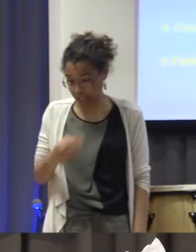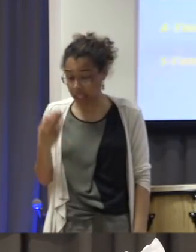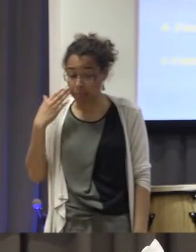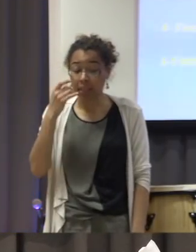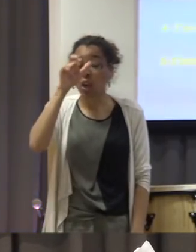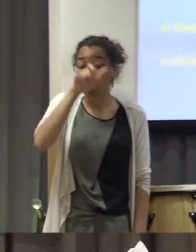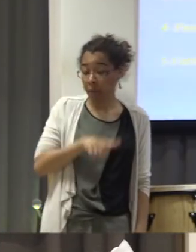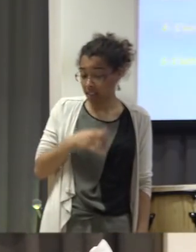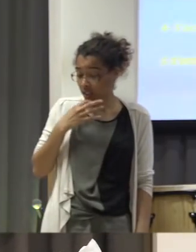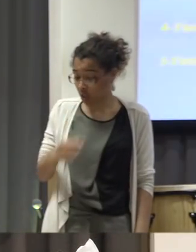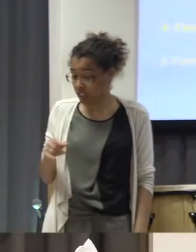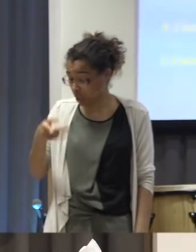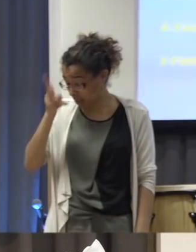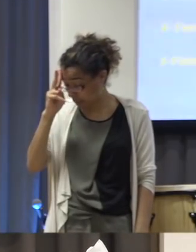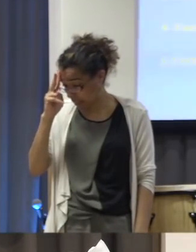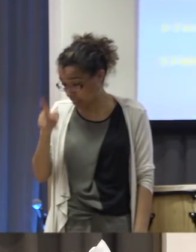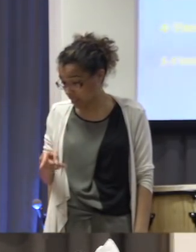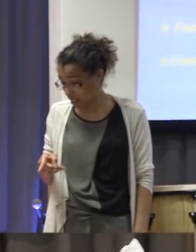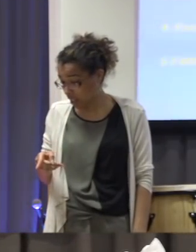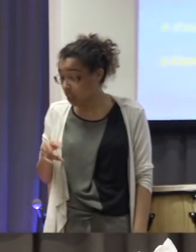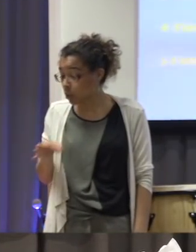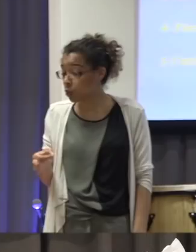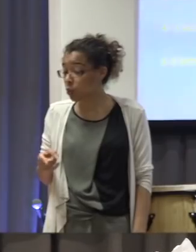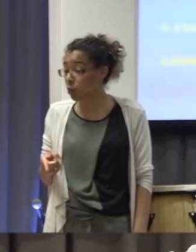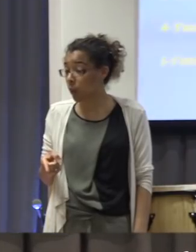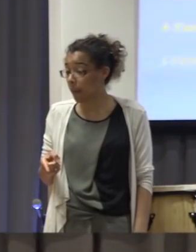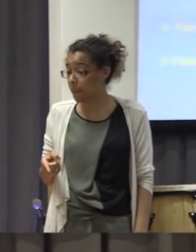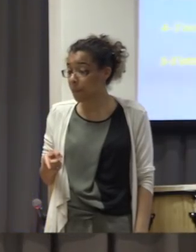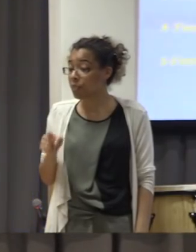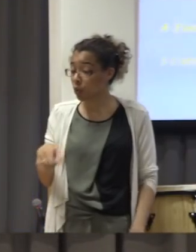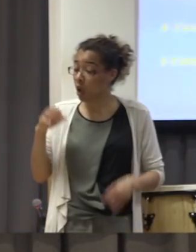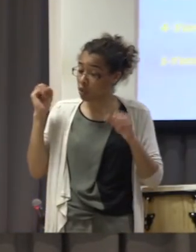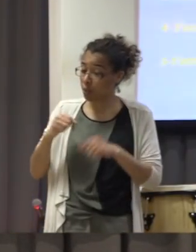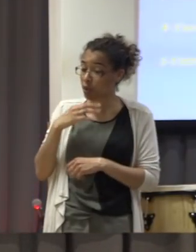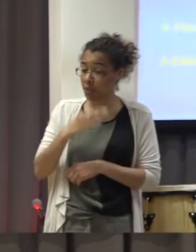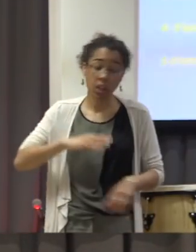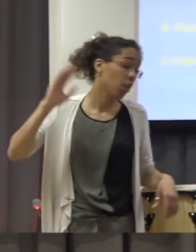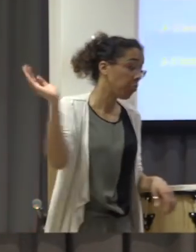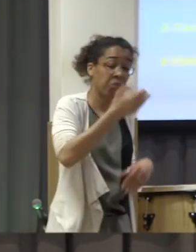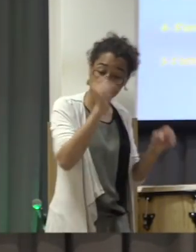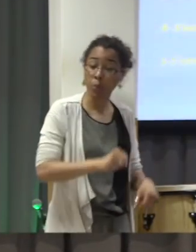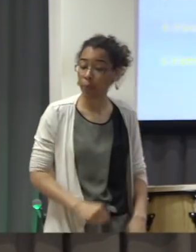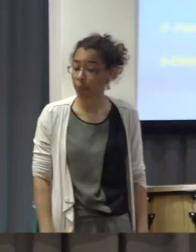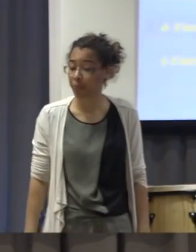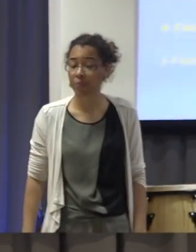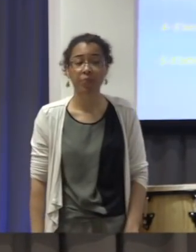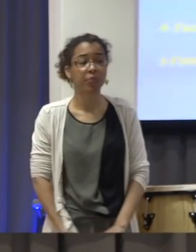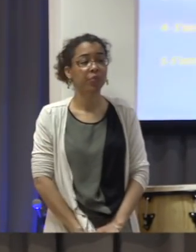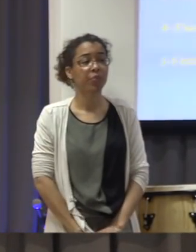un jour quelqu'un te traite de bête, alors dans ce cas, je te donne la possibilité de gifler cette personne.